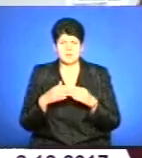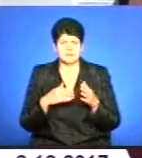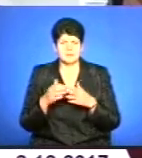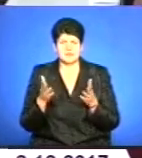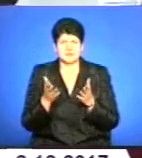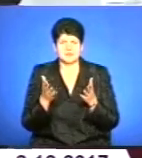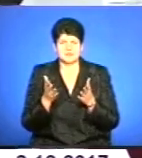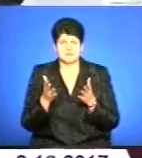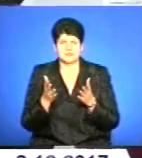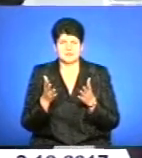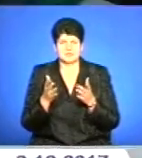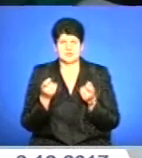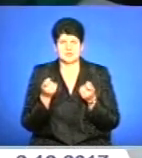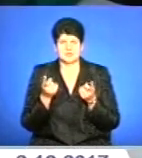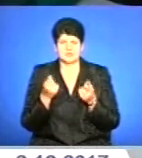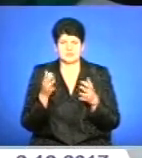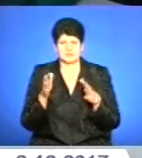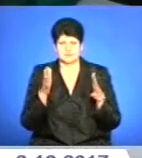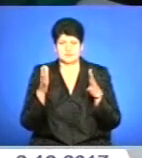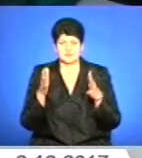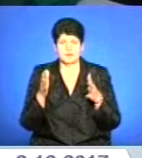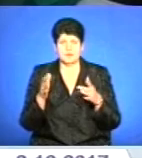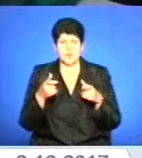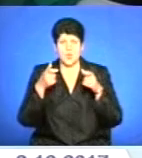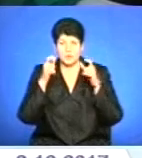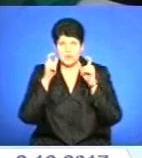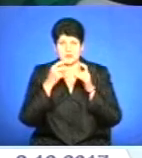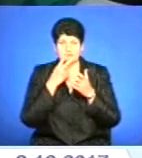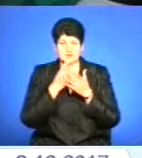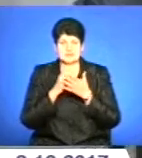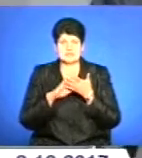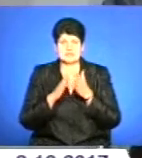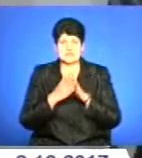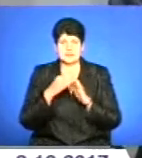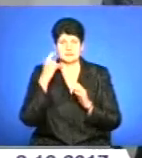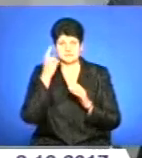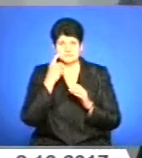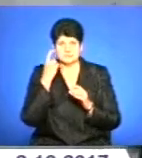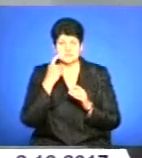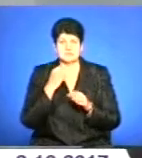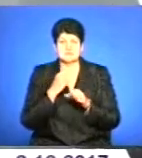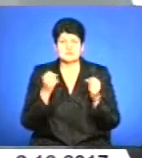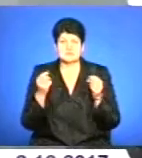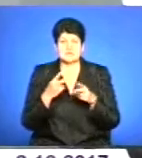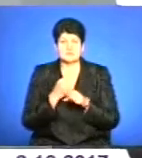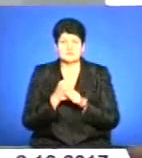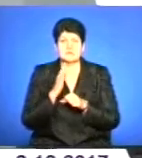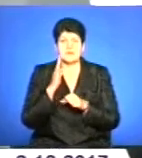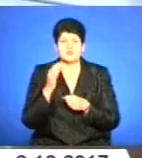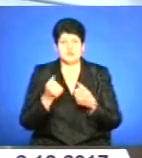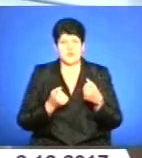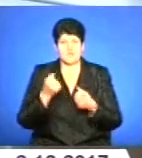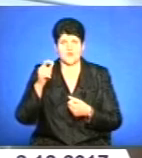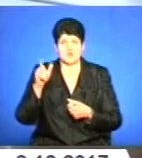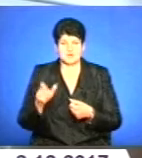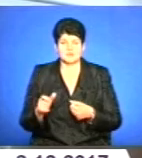таким фокусом і частково путається. Окуляри, які імітують стан сп'яніння, розроблені американськими вченими спеціально для майбутніх водіїв. У